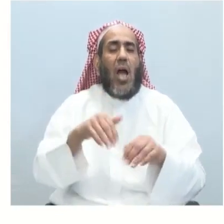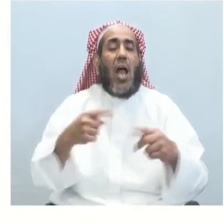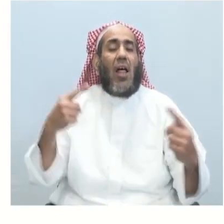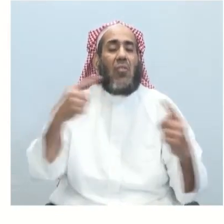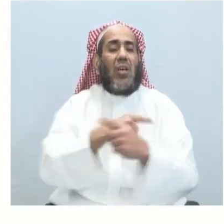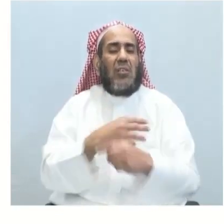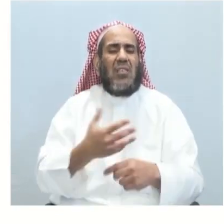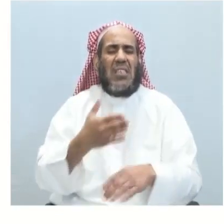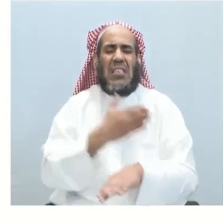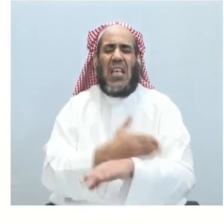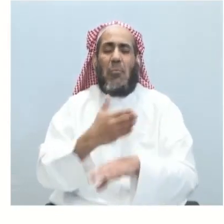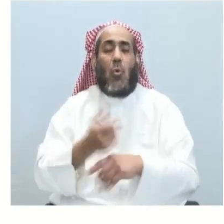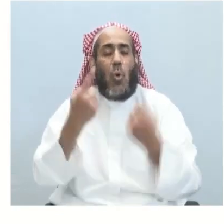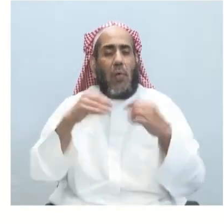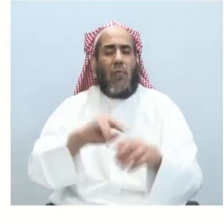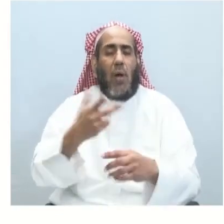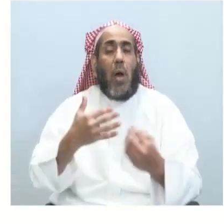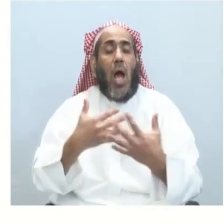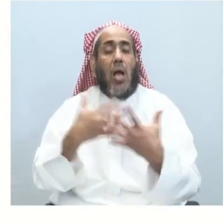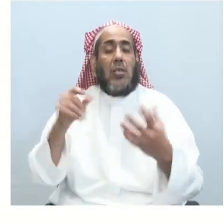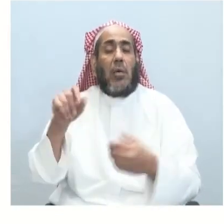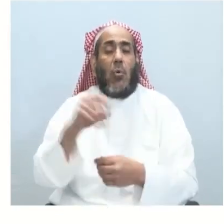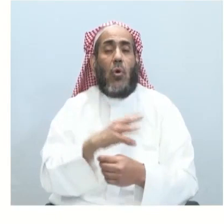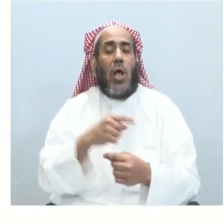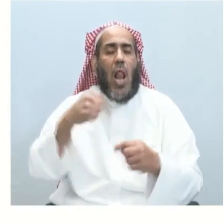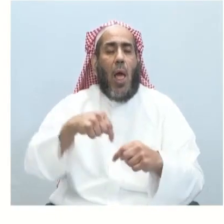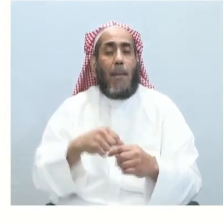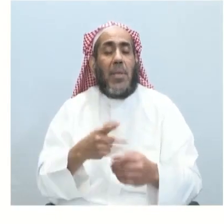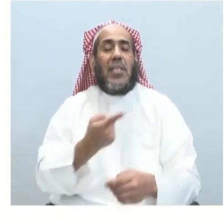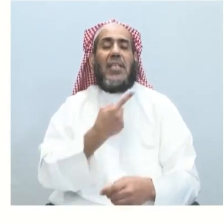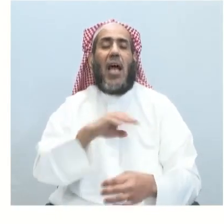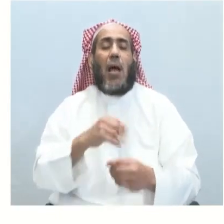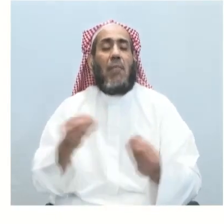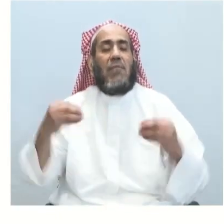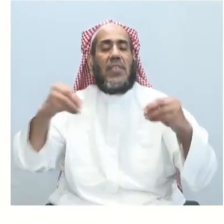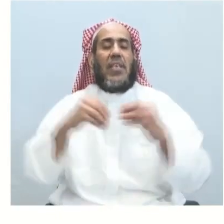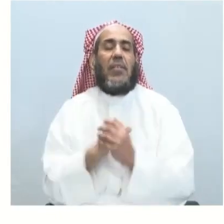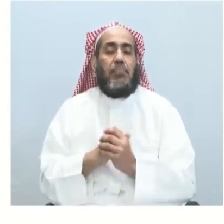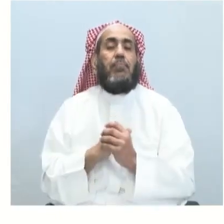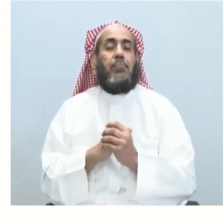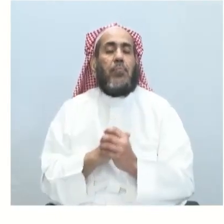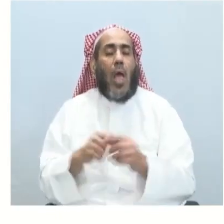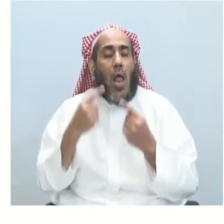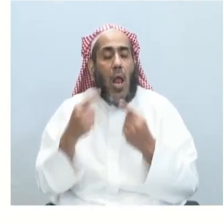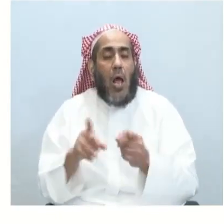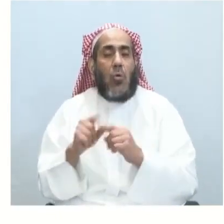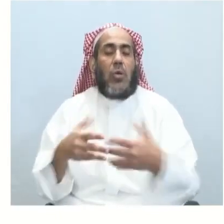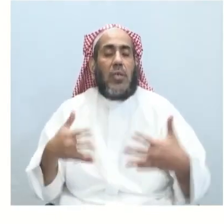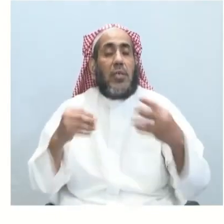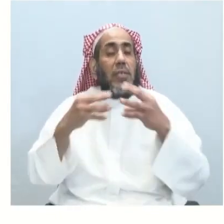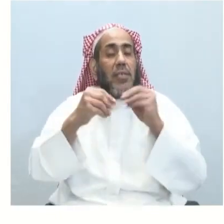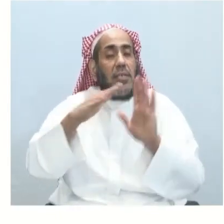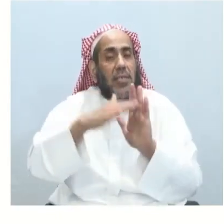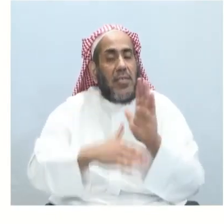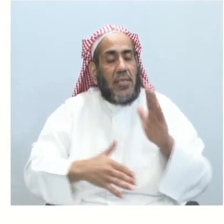تعب كلها الحياه فما اعجب الا من راغب في ازدياد لاحظ هنا نص